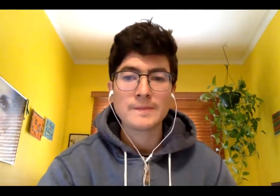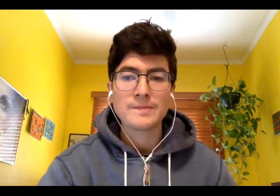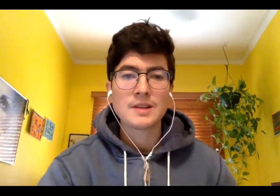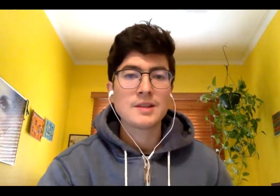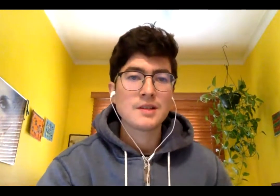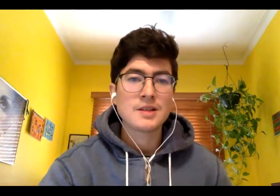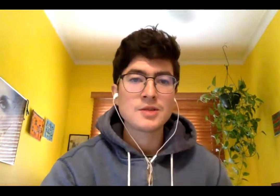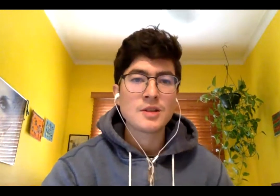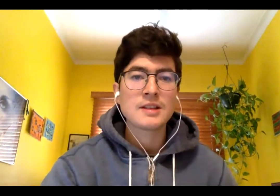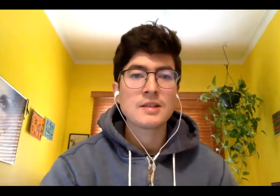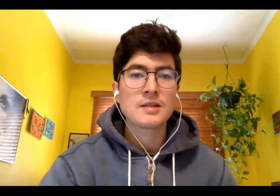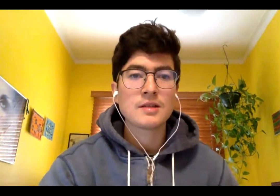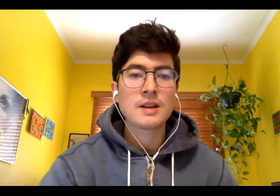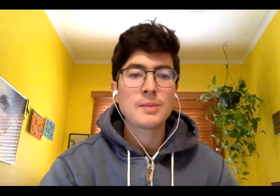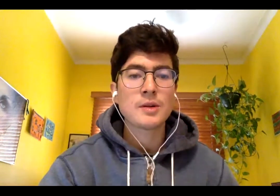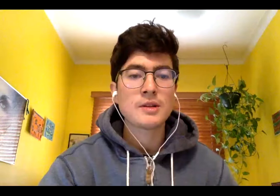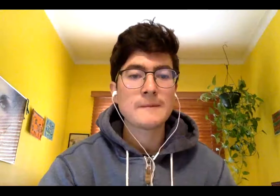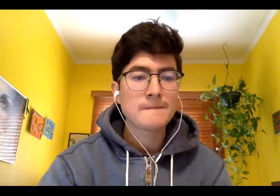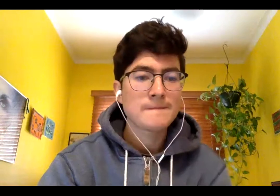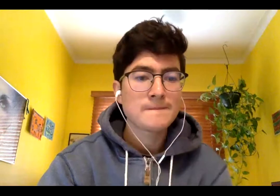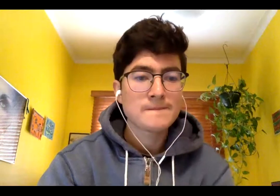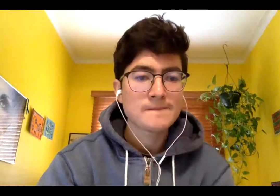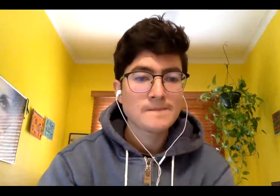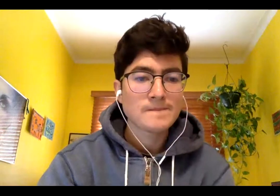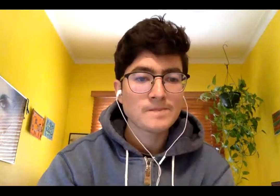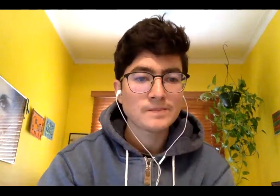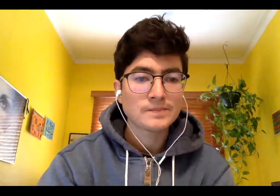France. Lee, je te laisse la parole.